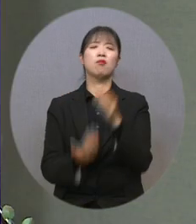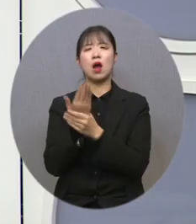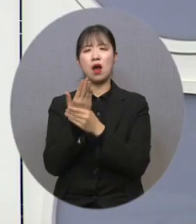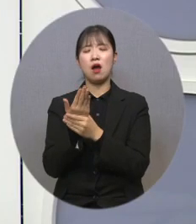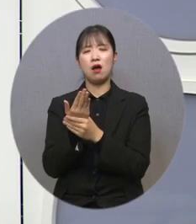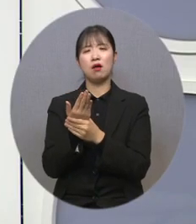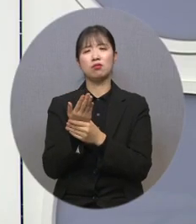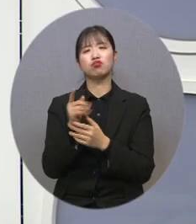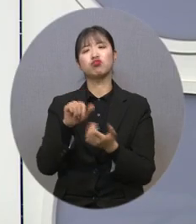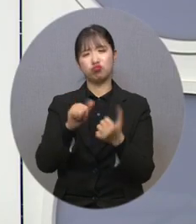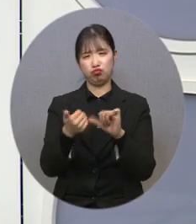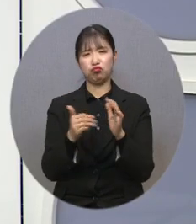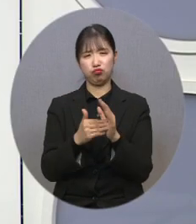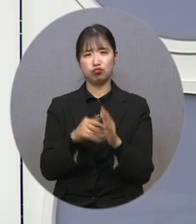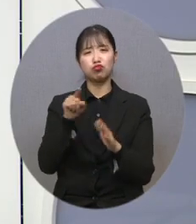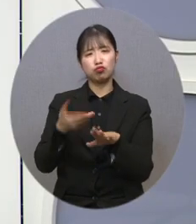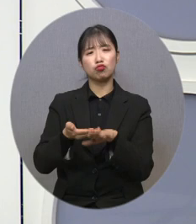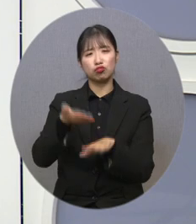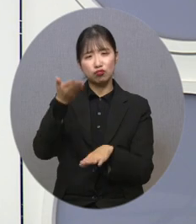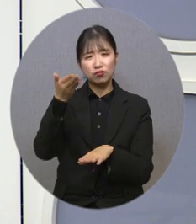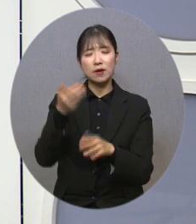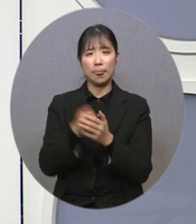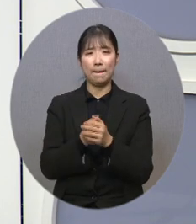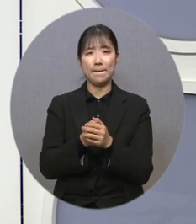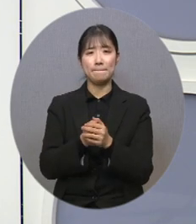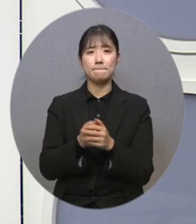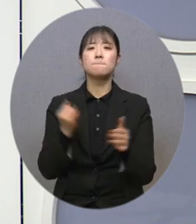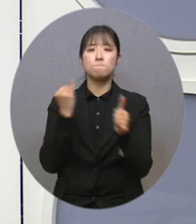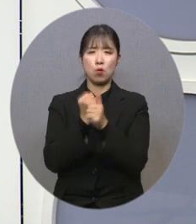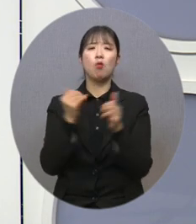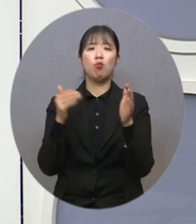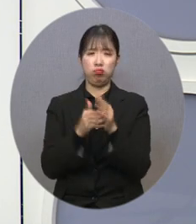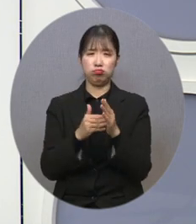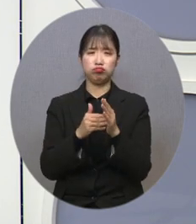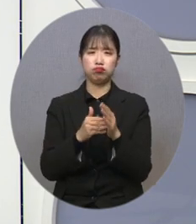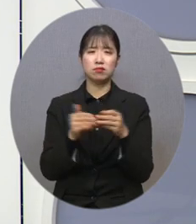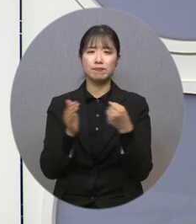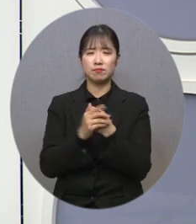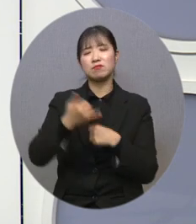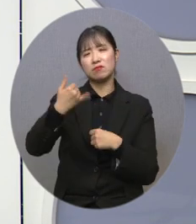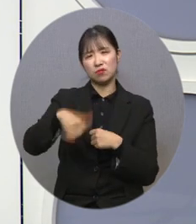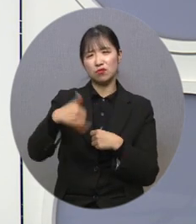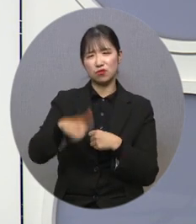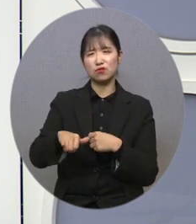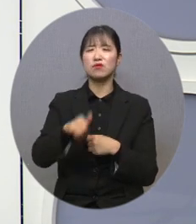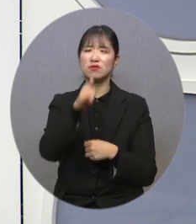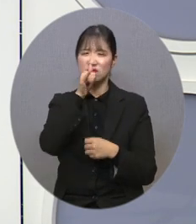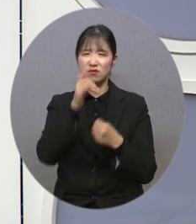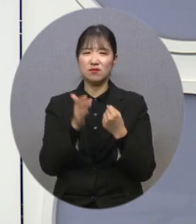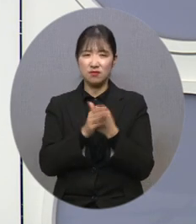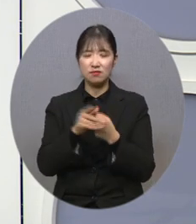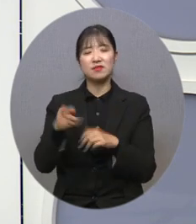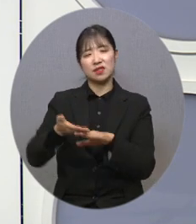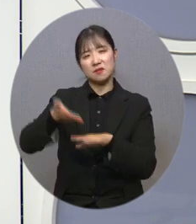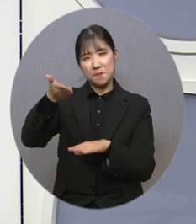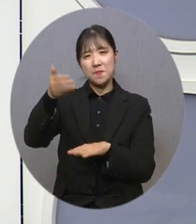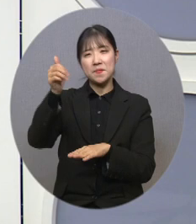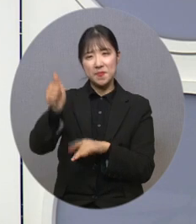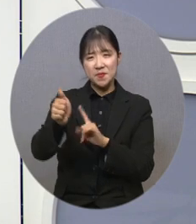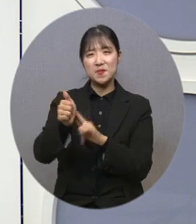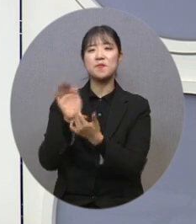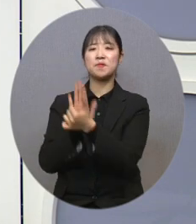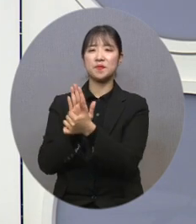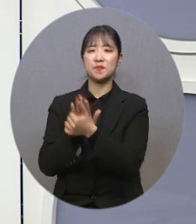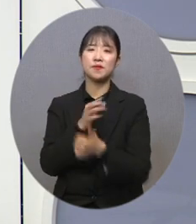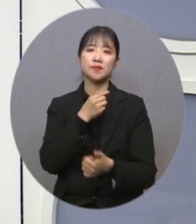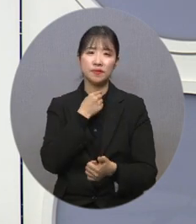선배신데. 그래서 그 선배님을 그때 그 선배는 결혼을 해 있었어요. 예. 그래서 어린아이도 있었는데 선배님을 도와드리자.